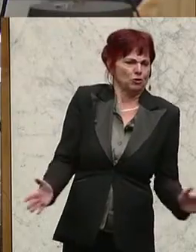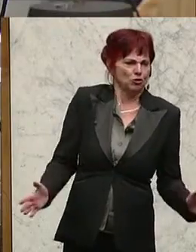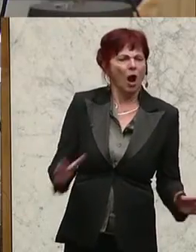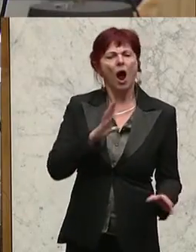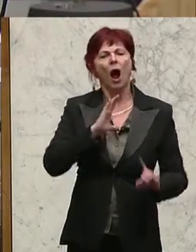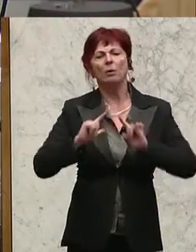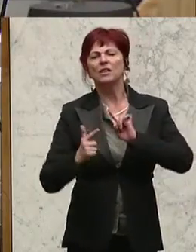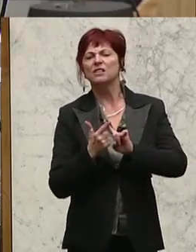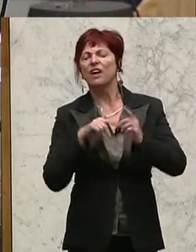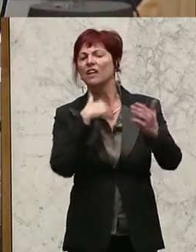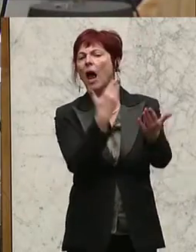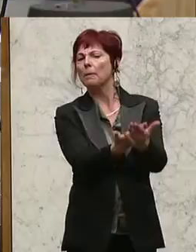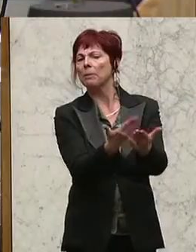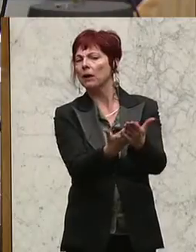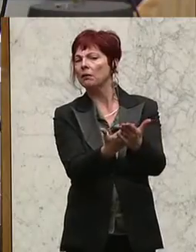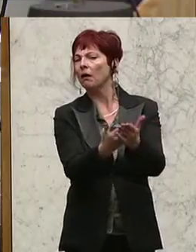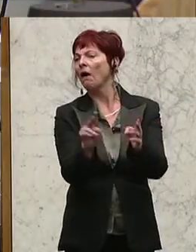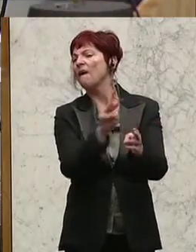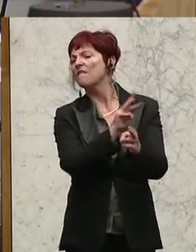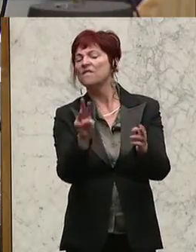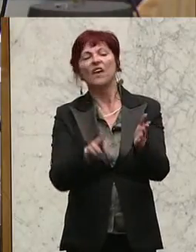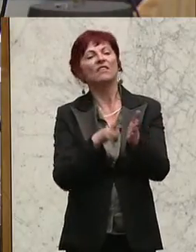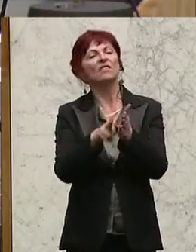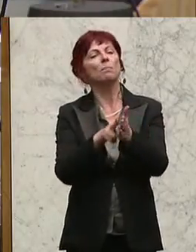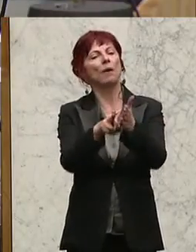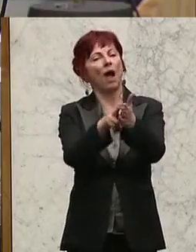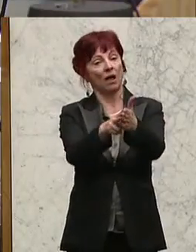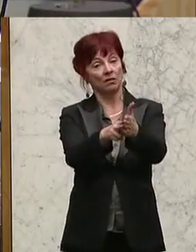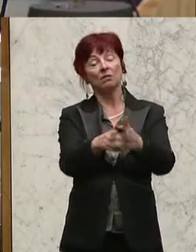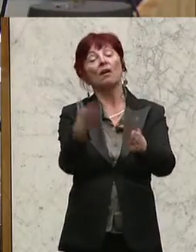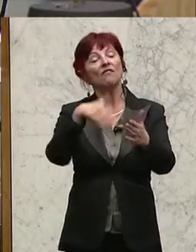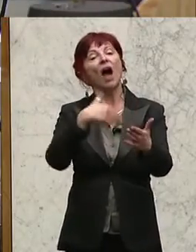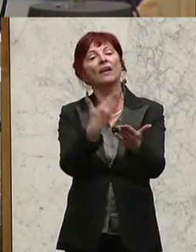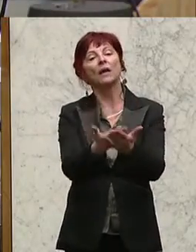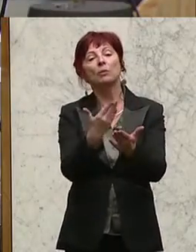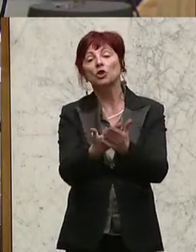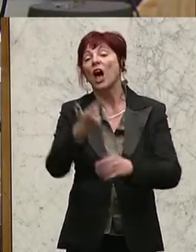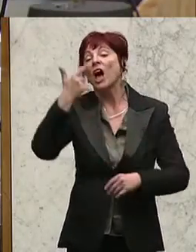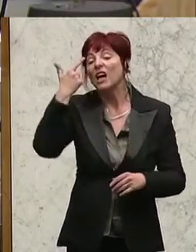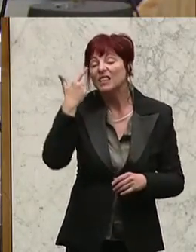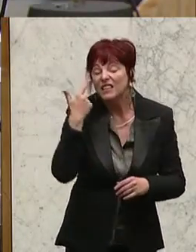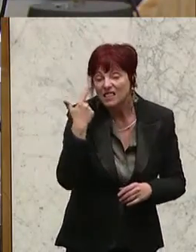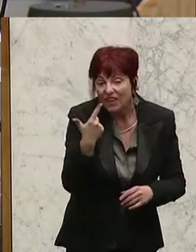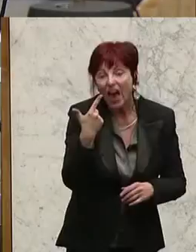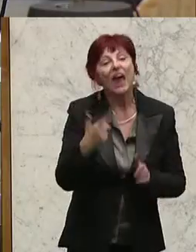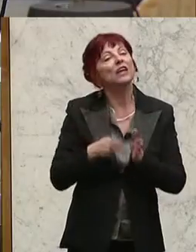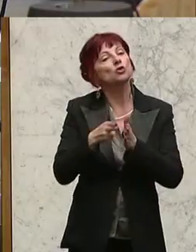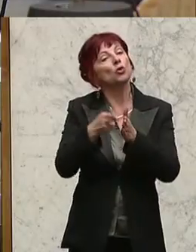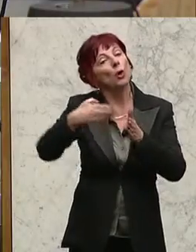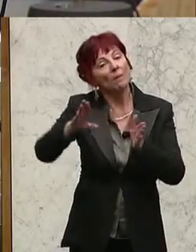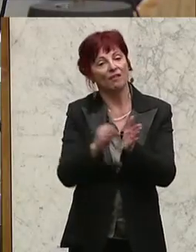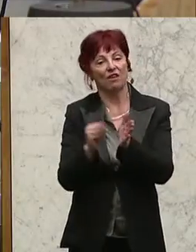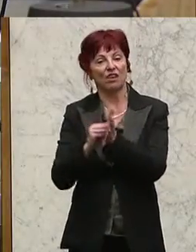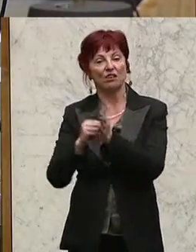einen zweiten Anbieter, die Westbahn, der angeboten hat, zwei Züge mehr einzusetzen und 20 Millionen Euro weniger von der